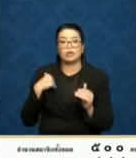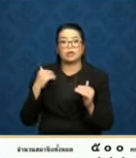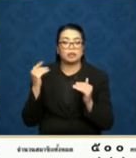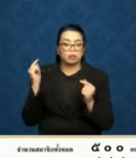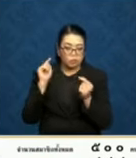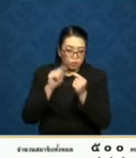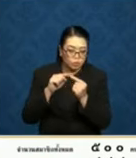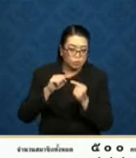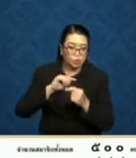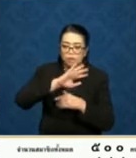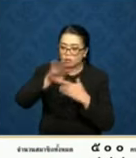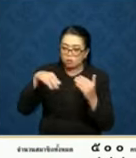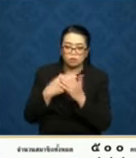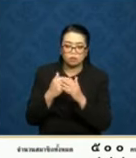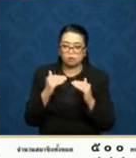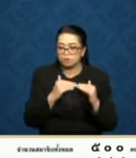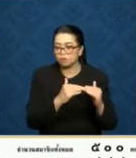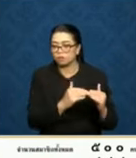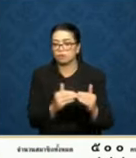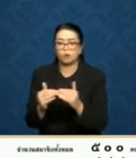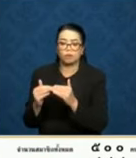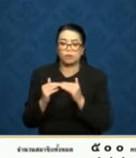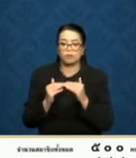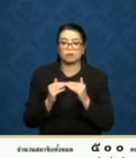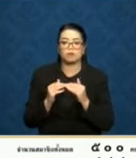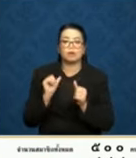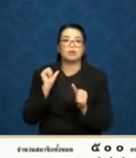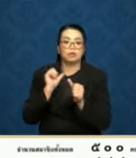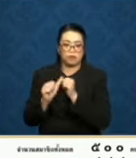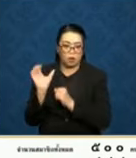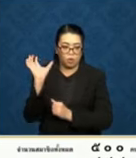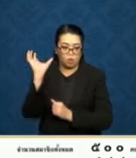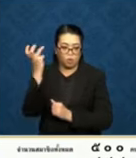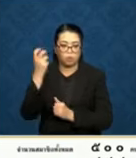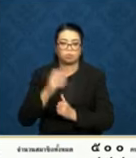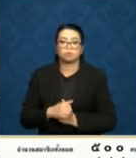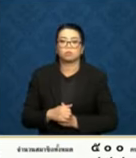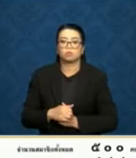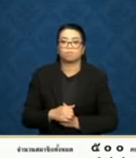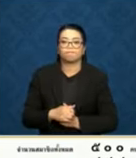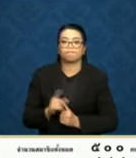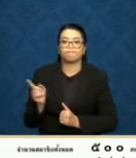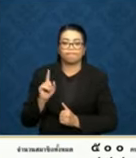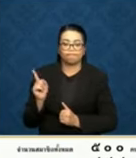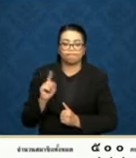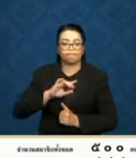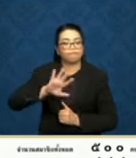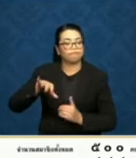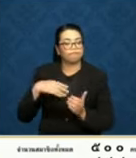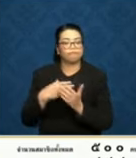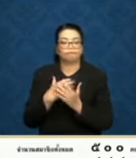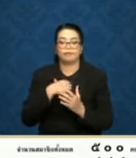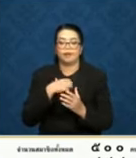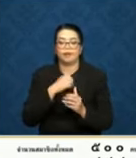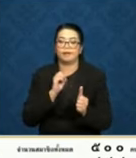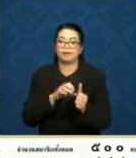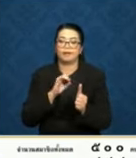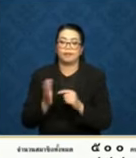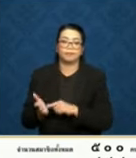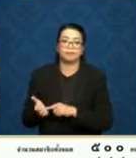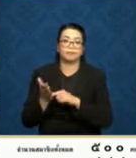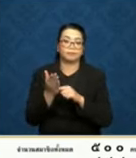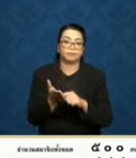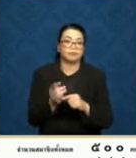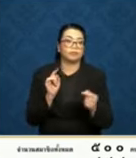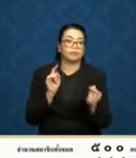เท่าทัน เท่าเทีย และที่สำคญถันโลกประกอดไปดวยอะไรบ้ครับสิ่งที่พวกเราพัภูมใไย อยากจะนำเสนอถ